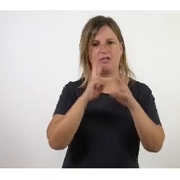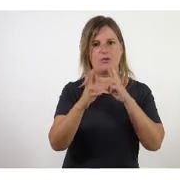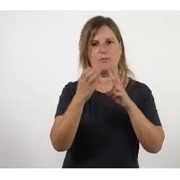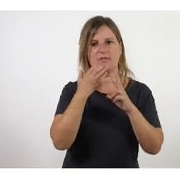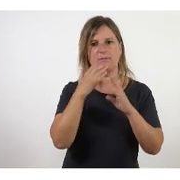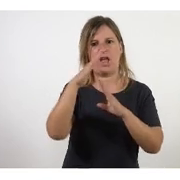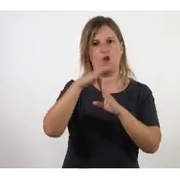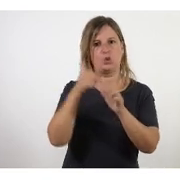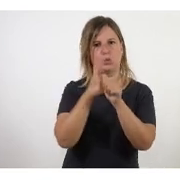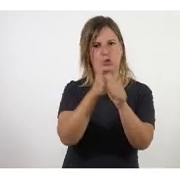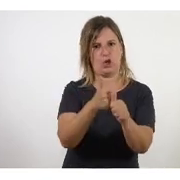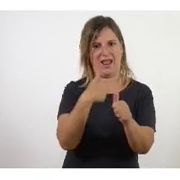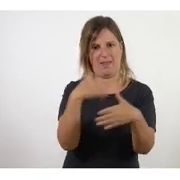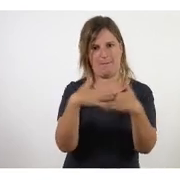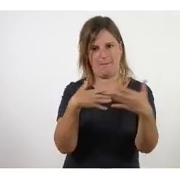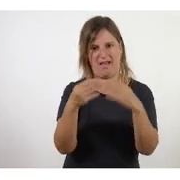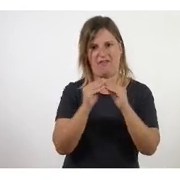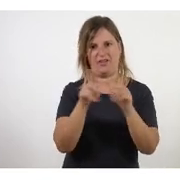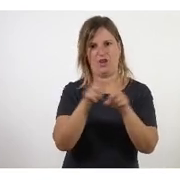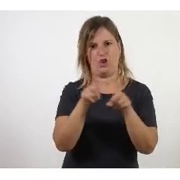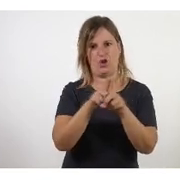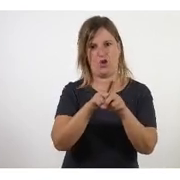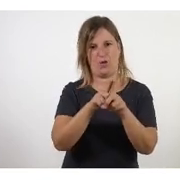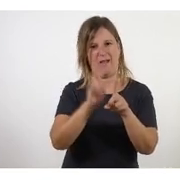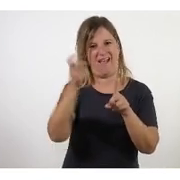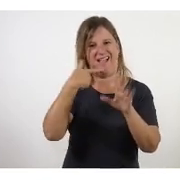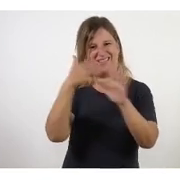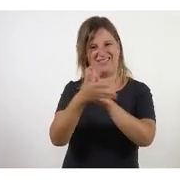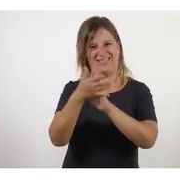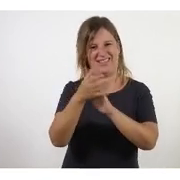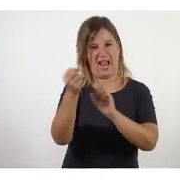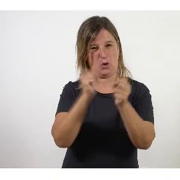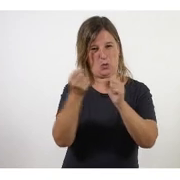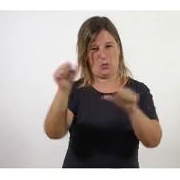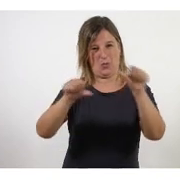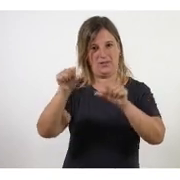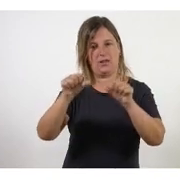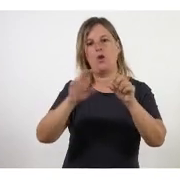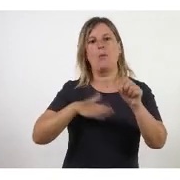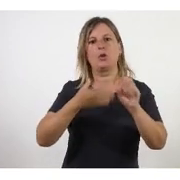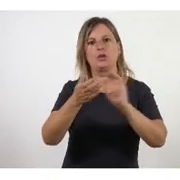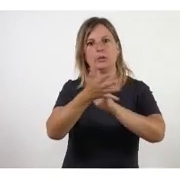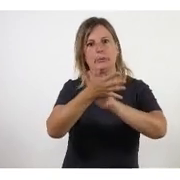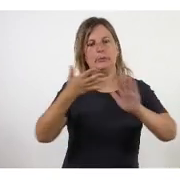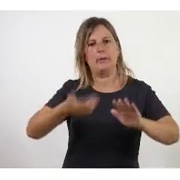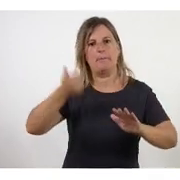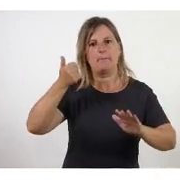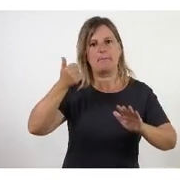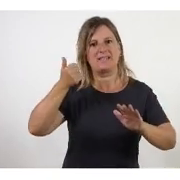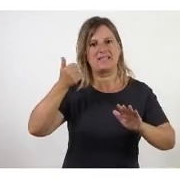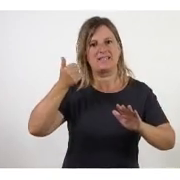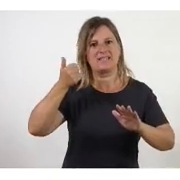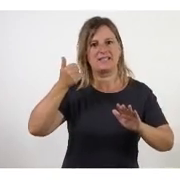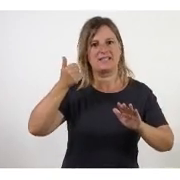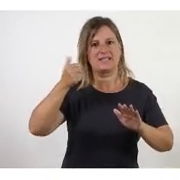tutorials, no, com aquest que ens ha ensenyat de l'Absolut, si és possible accelerar el vídeo, que no sé si es pot amb l'aplicació, perquè sigui